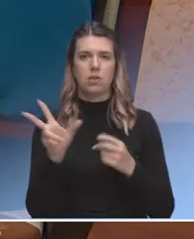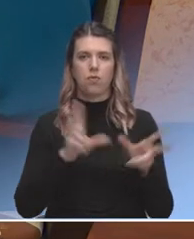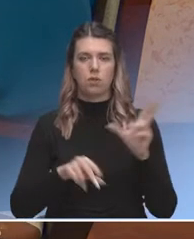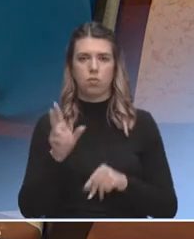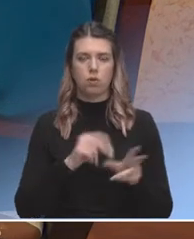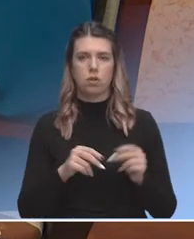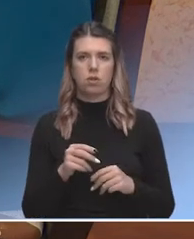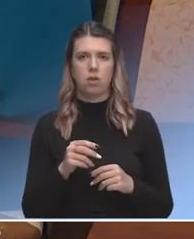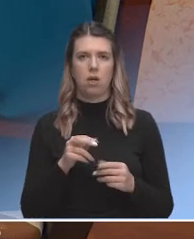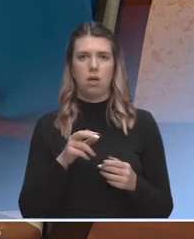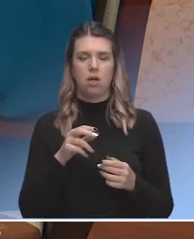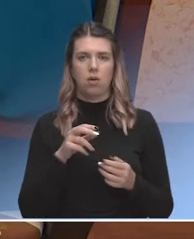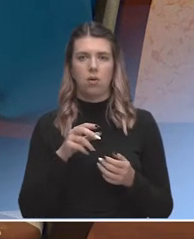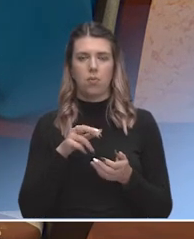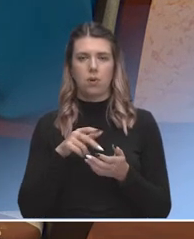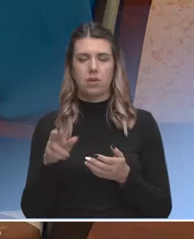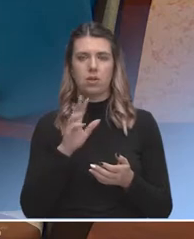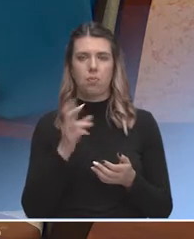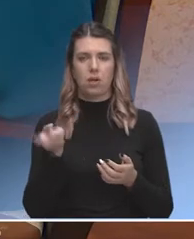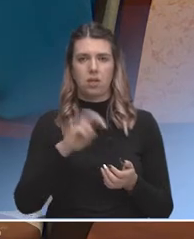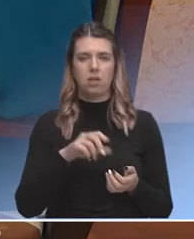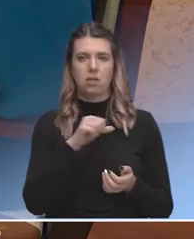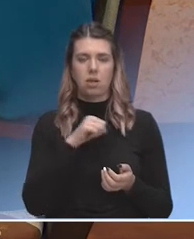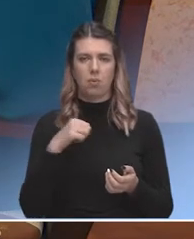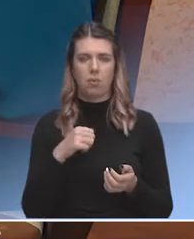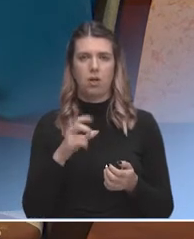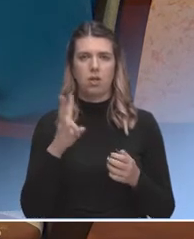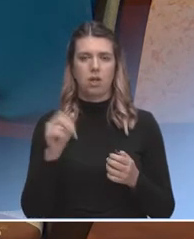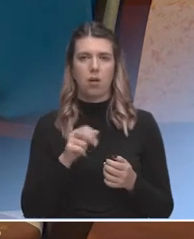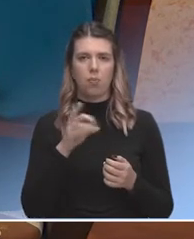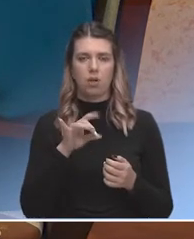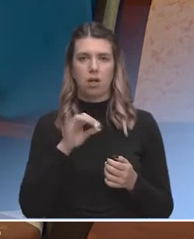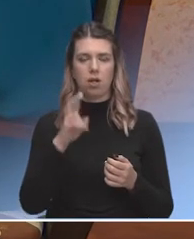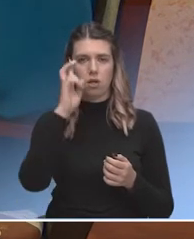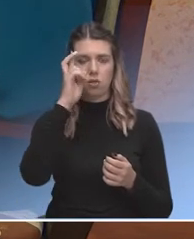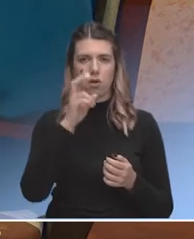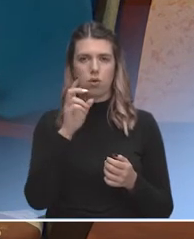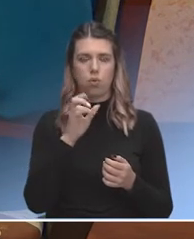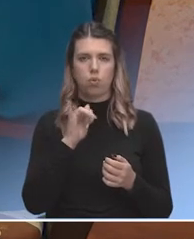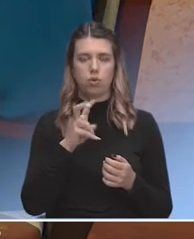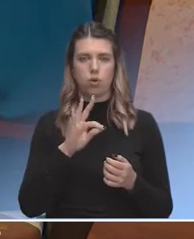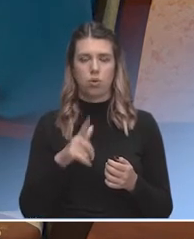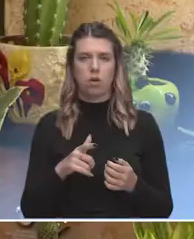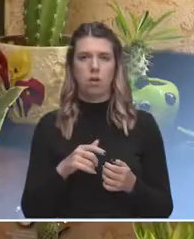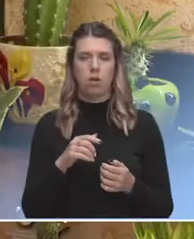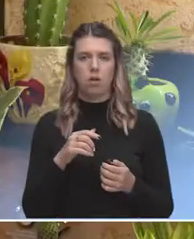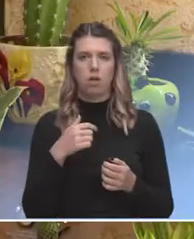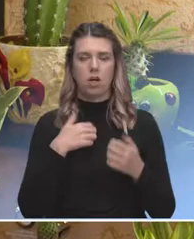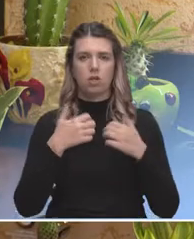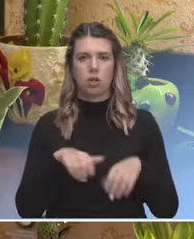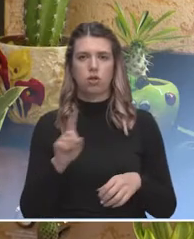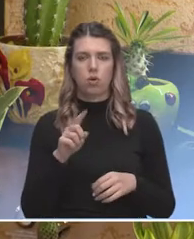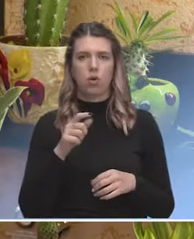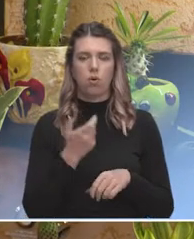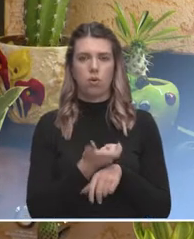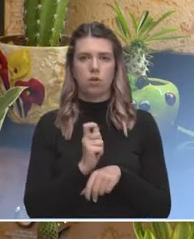появится возможность пройти перепись самостоятельно на портале государственных услуг. Я